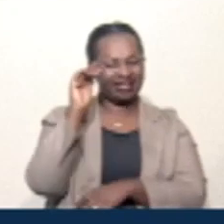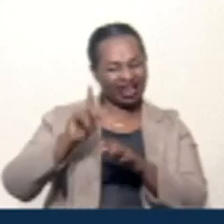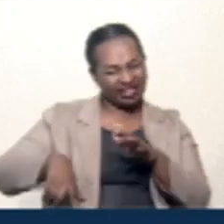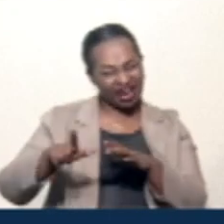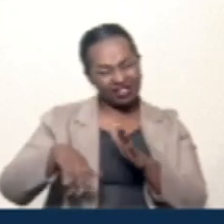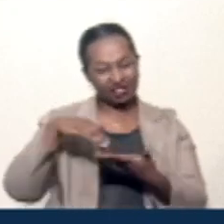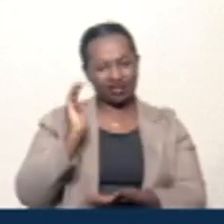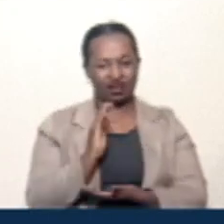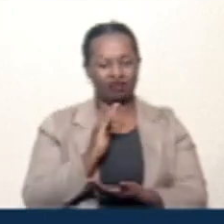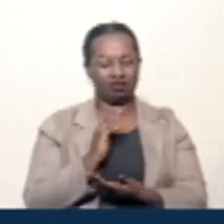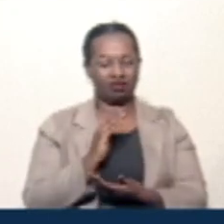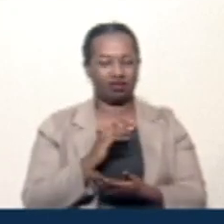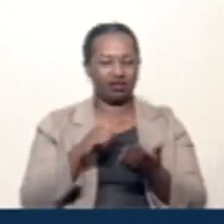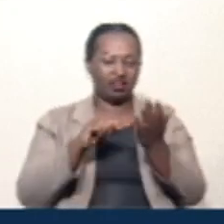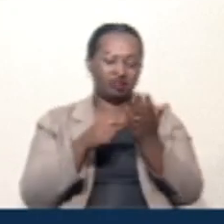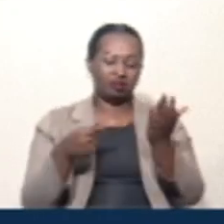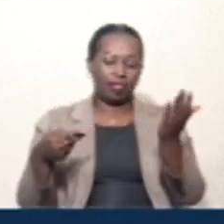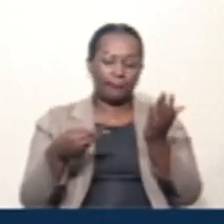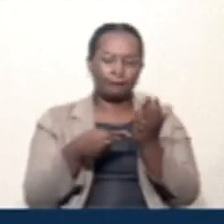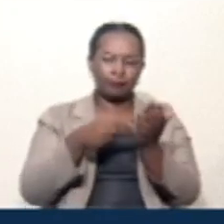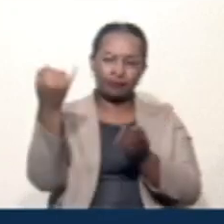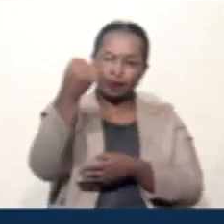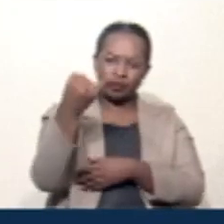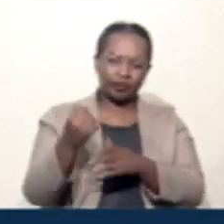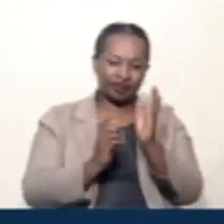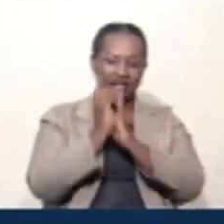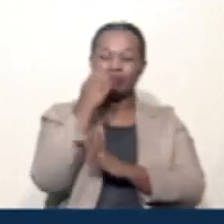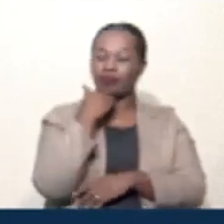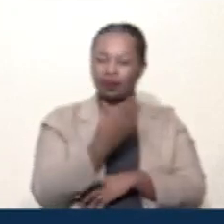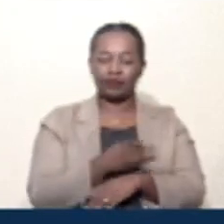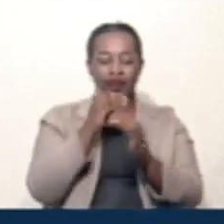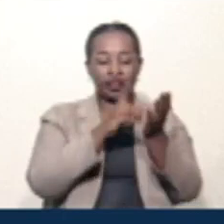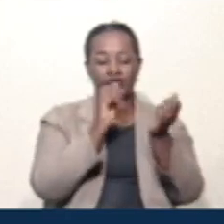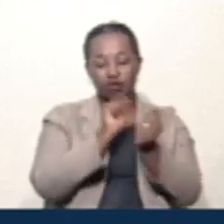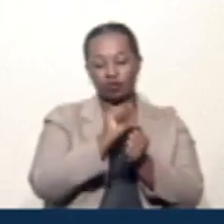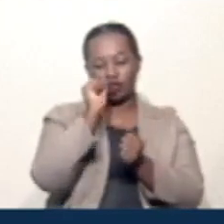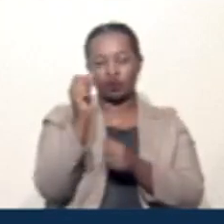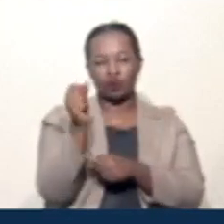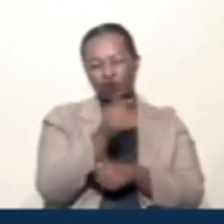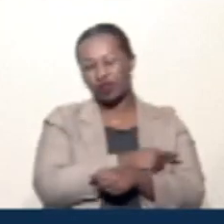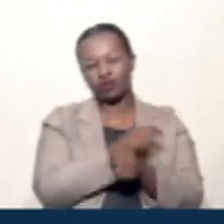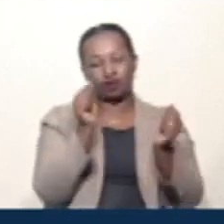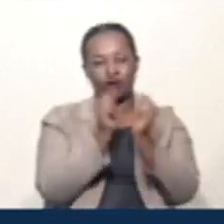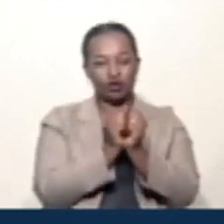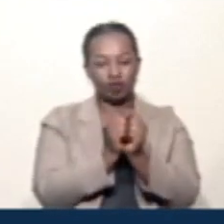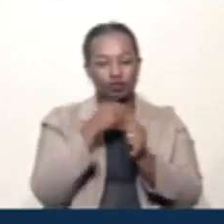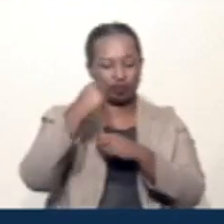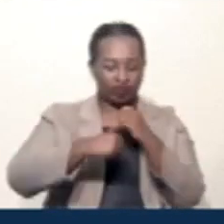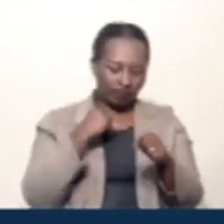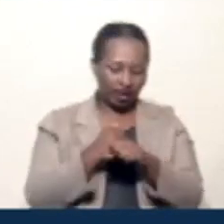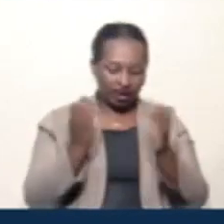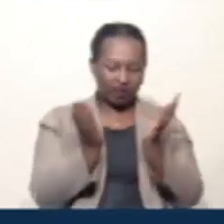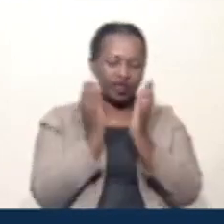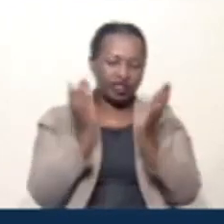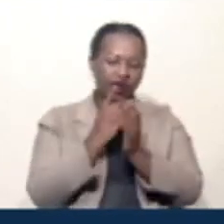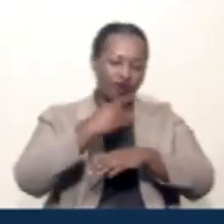hasi ntabwo ubugeni nabwo bwari buteye imbere. Tariki ya 15 kwakira buri mwaka hizizwa umunsi mpuzamahanga wahariwe umugore wo mu